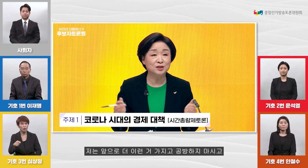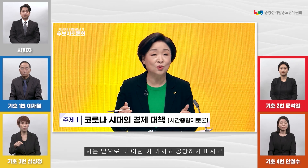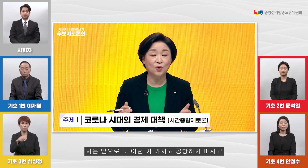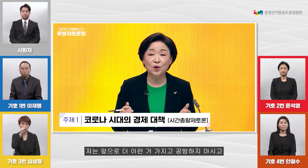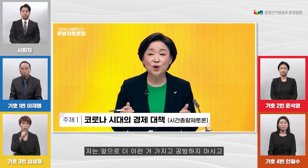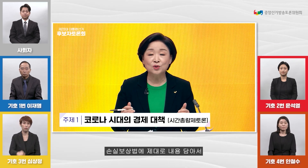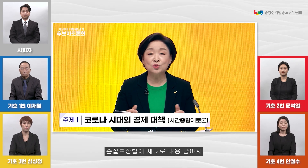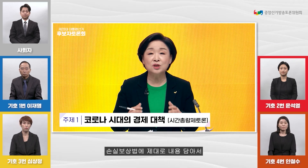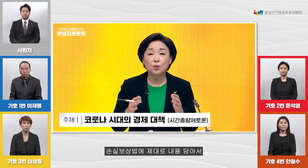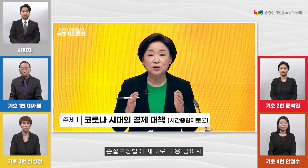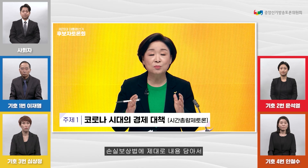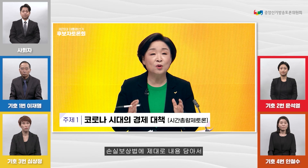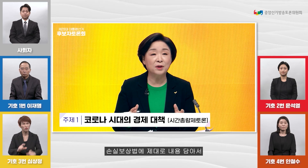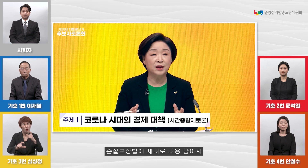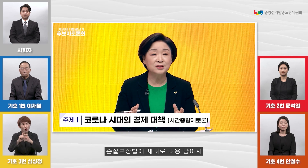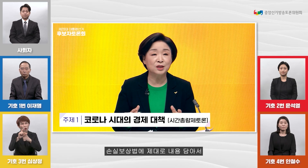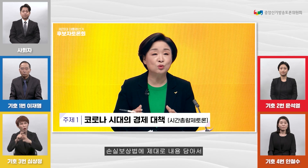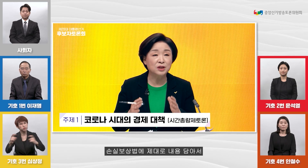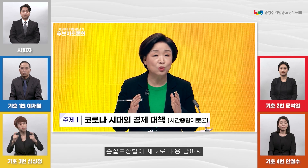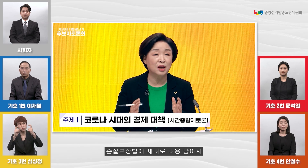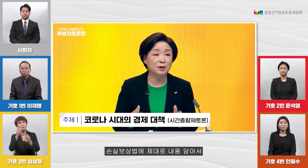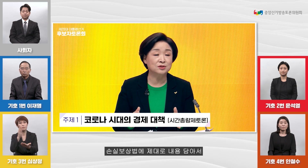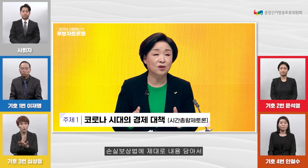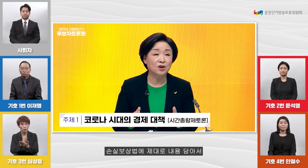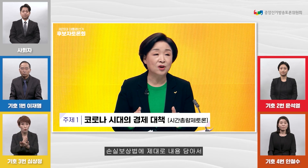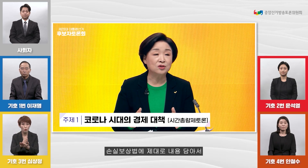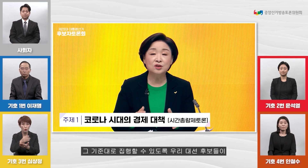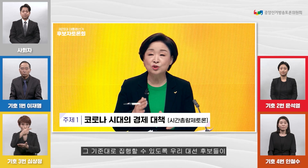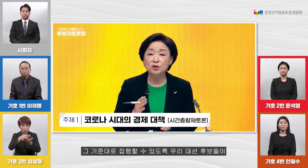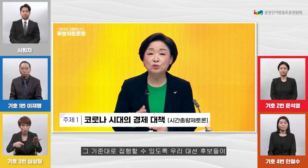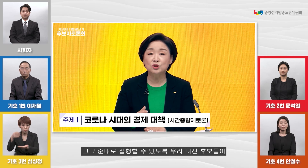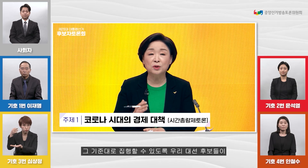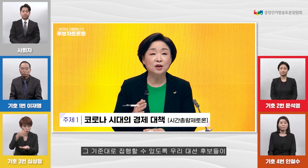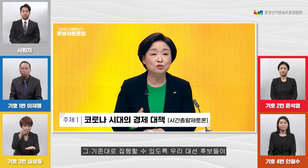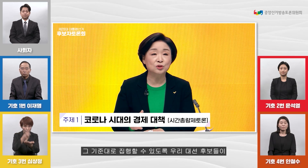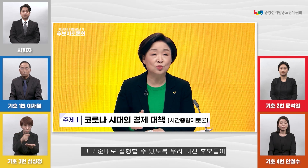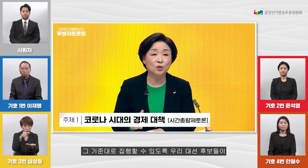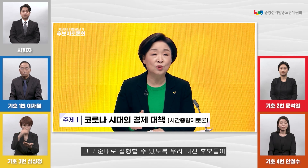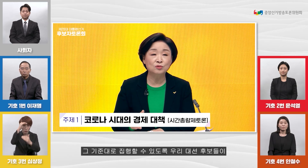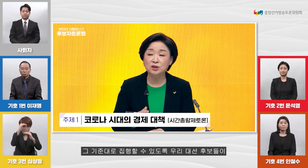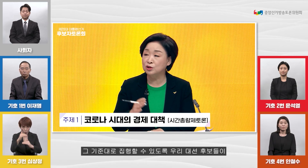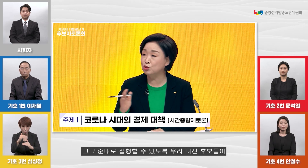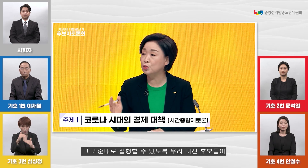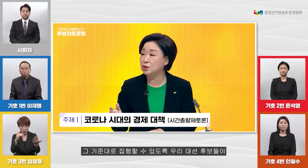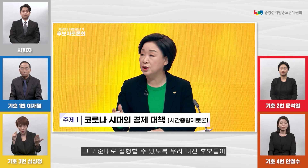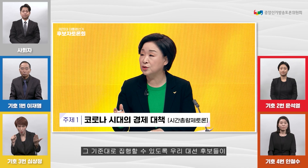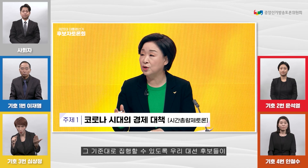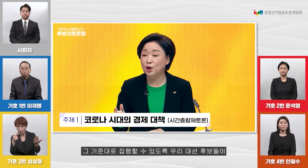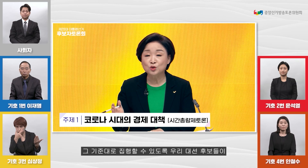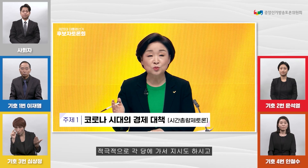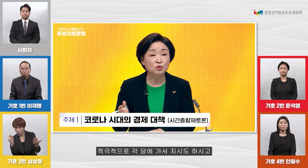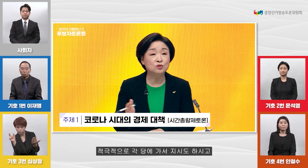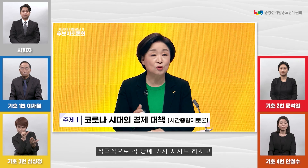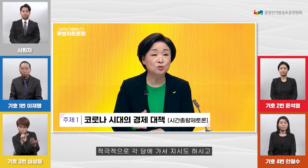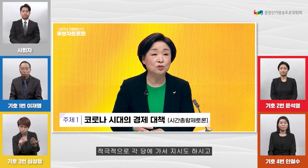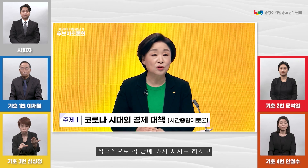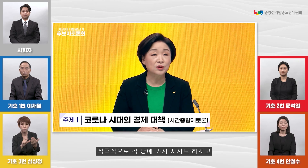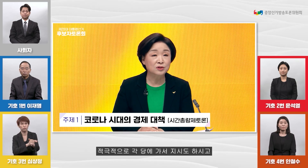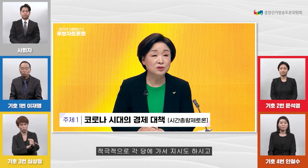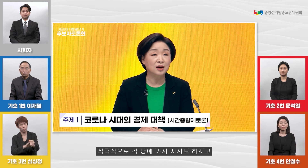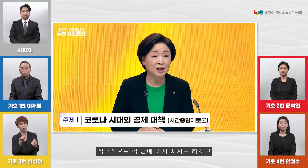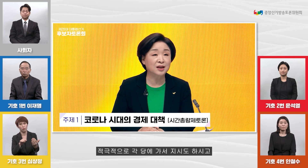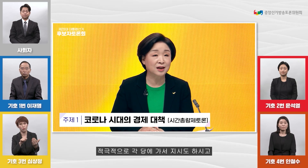공방하지 마시고 손실보상법에 제대로 내용 담아서 그 기준대로 집행할 수 있도록 우리 대선 후보들께서 좀